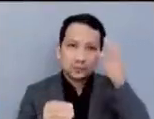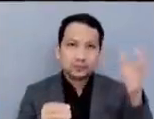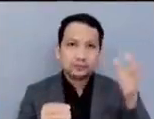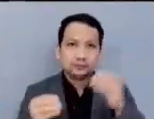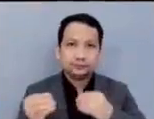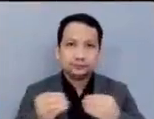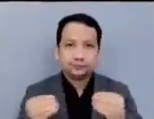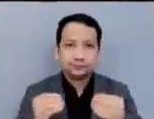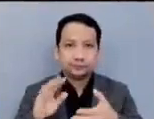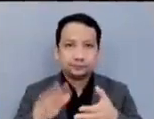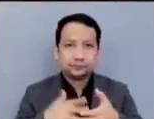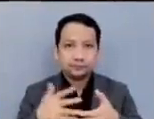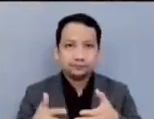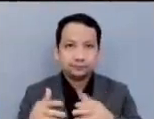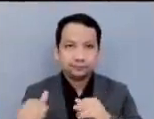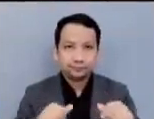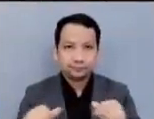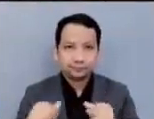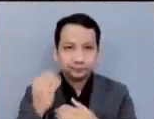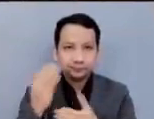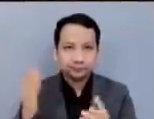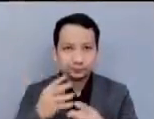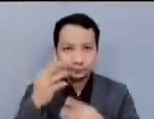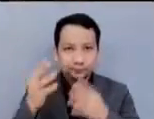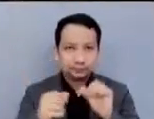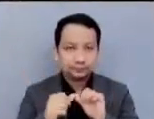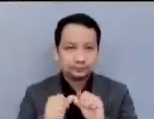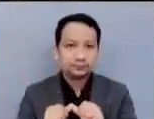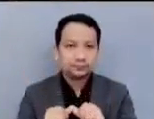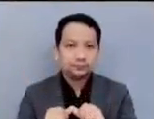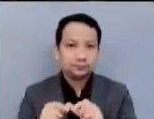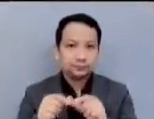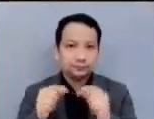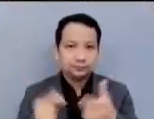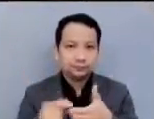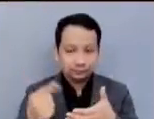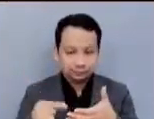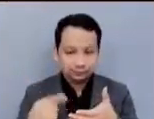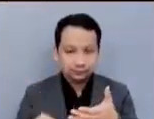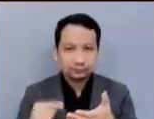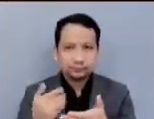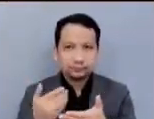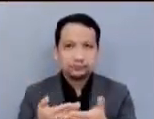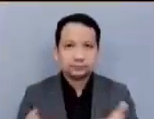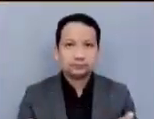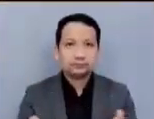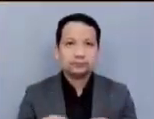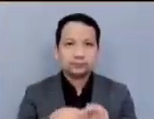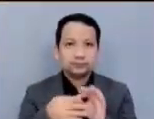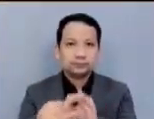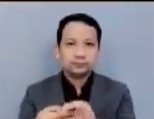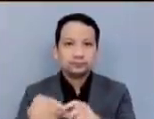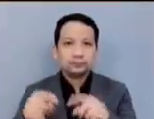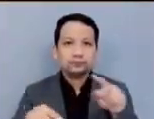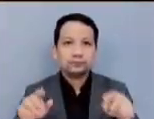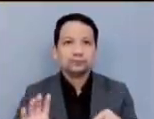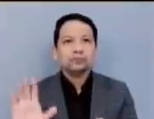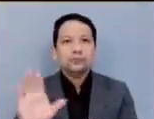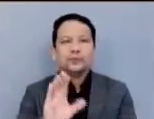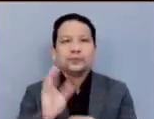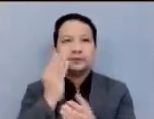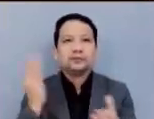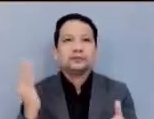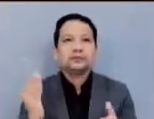ng mga aktibidad, inventaryo ng mga tropa at kagamitan ng mga kalahok at iba pang pangangailangan. Ang